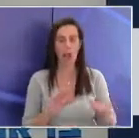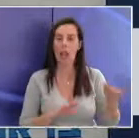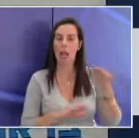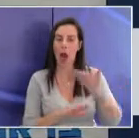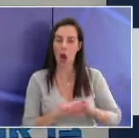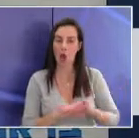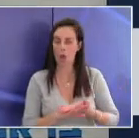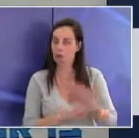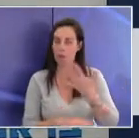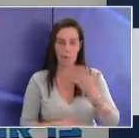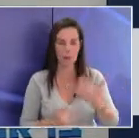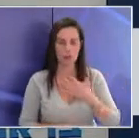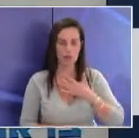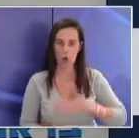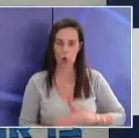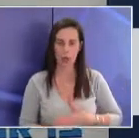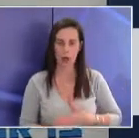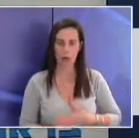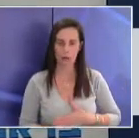אותו בכל רגע נתון.